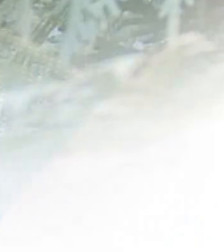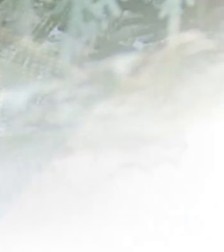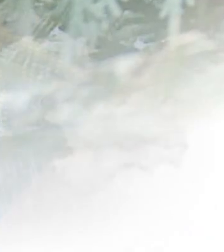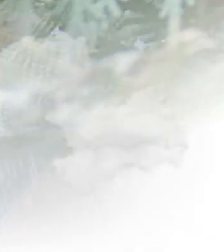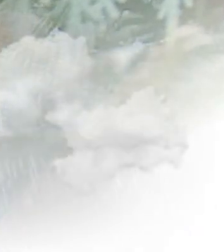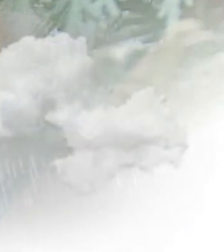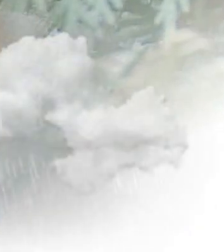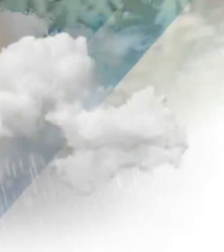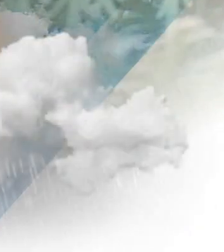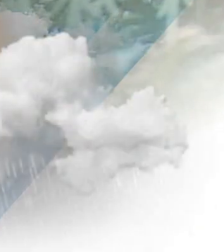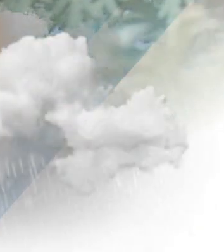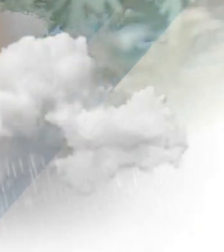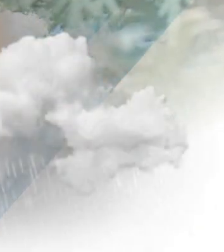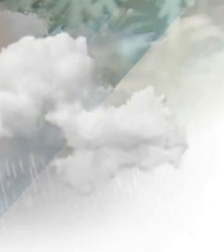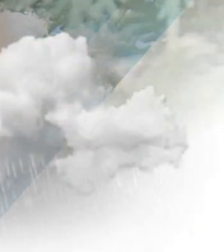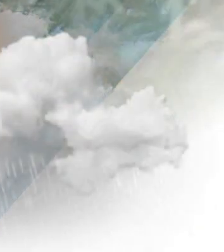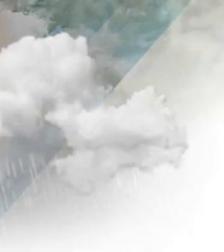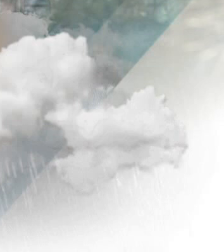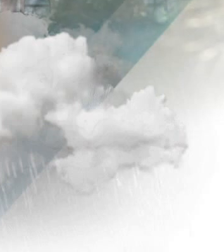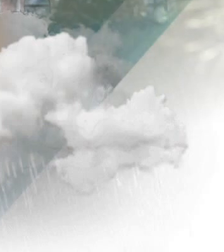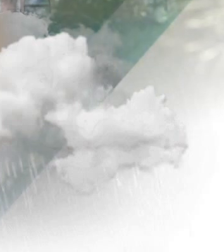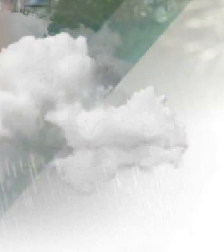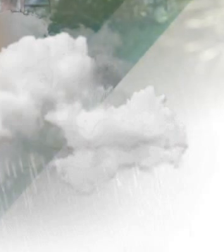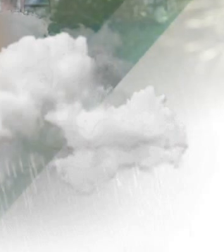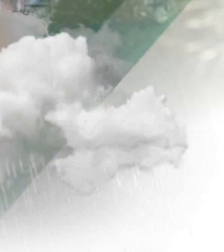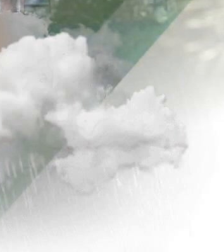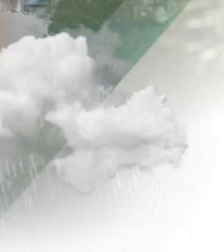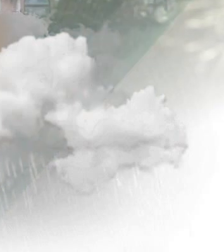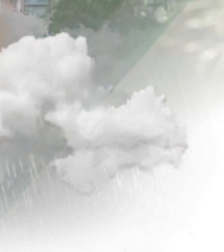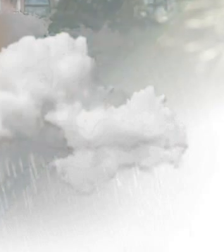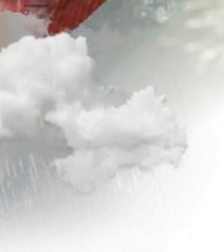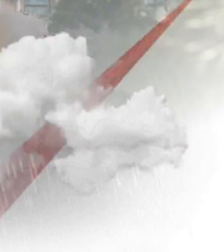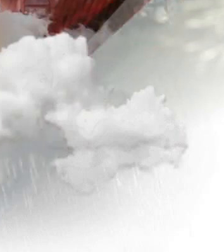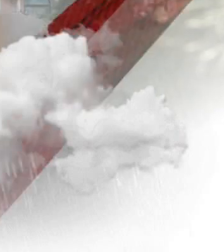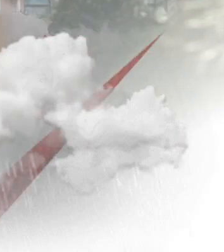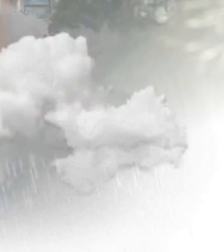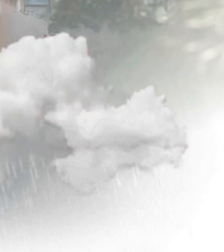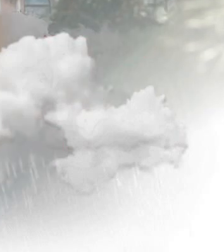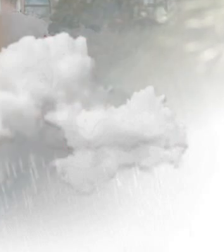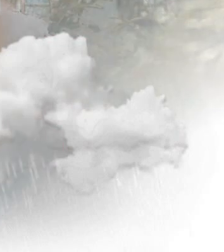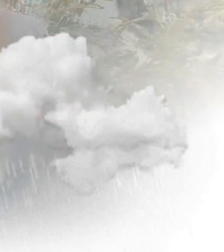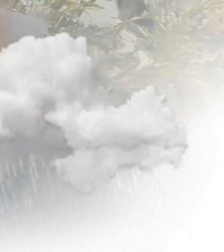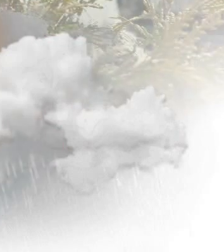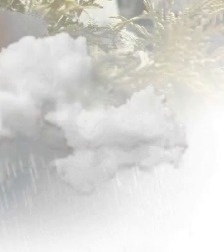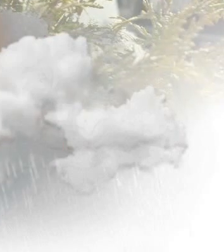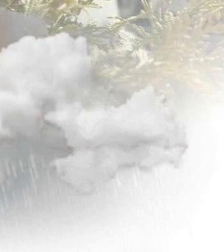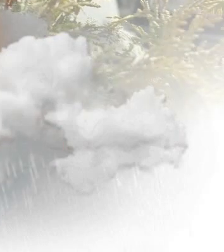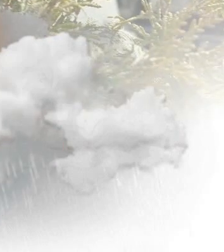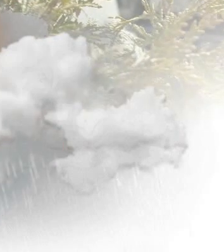У районных центрах 22 червня надвор'е будзе наступным. У Вялікай